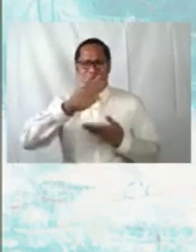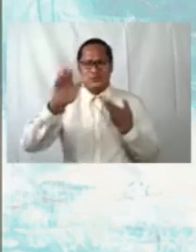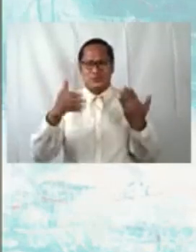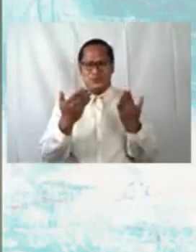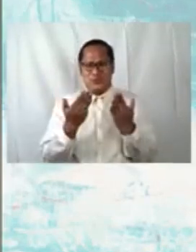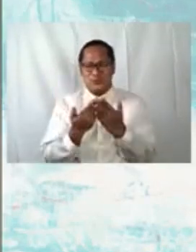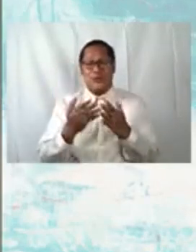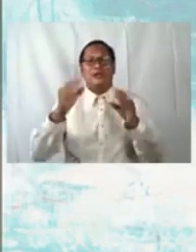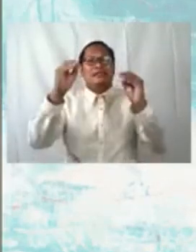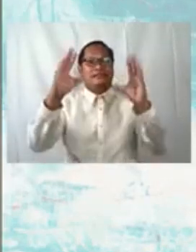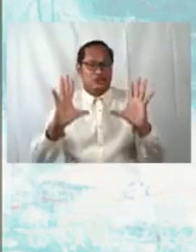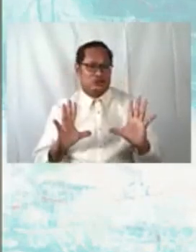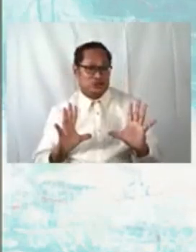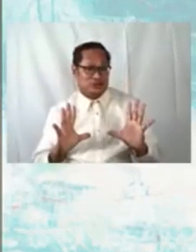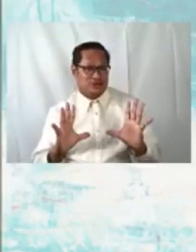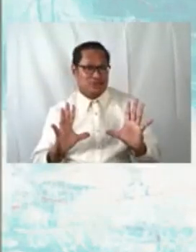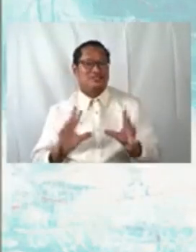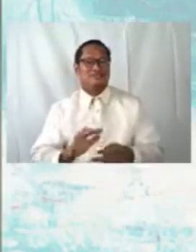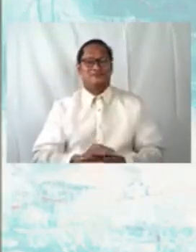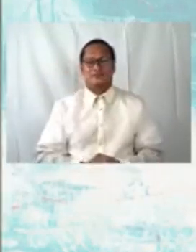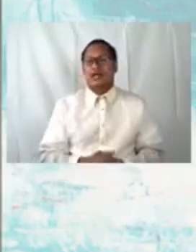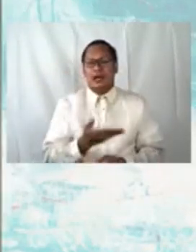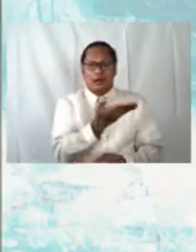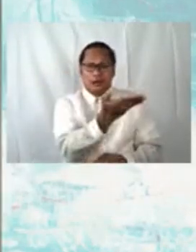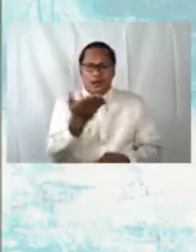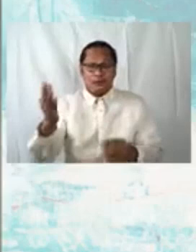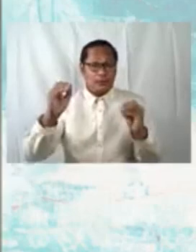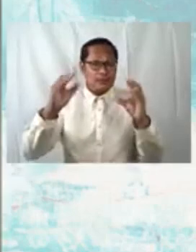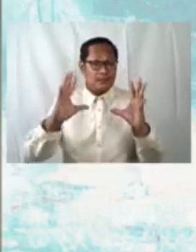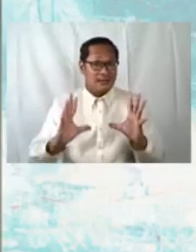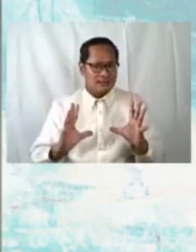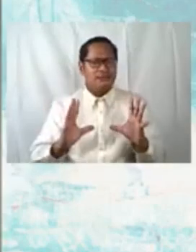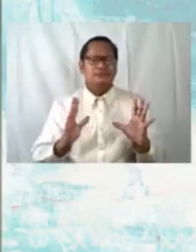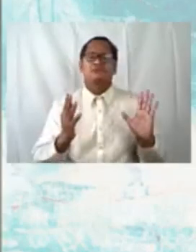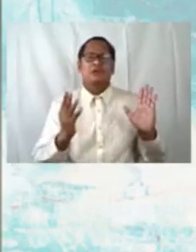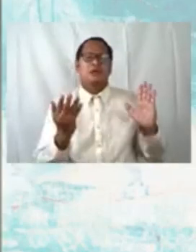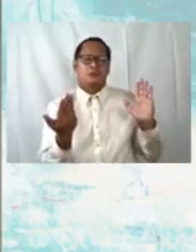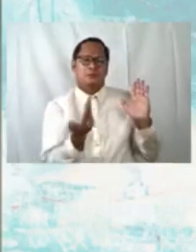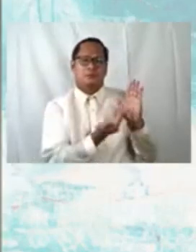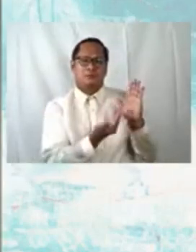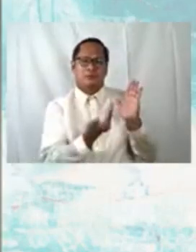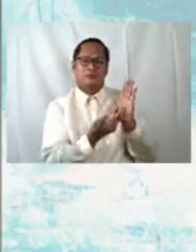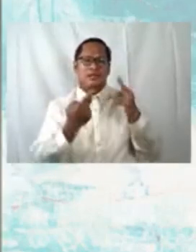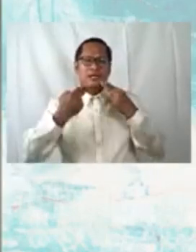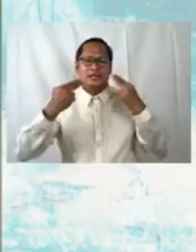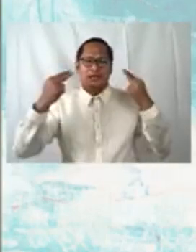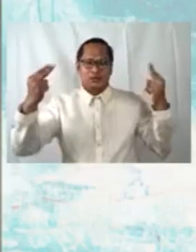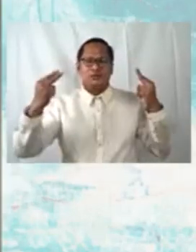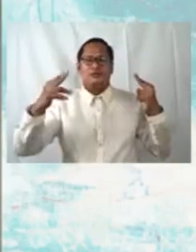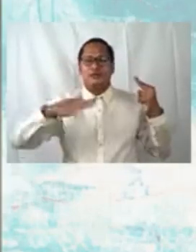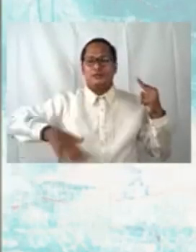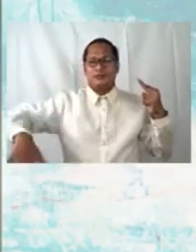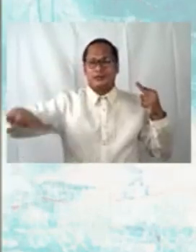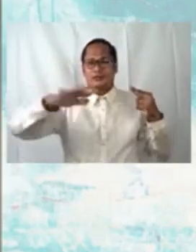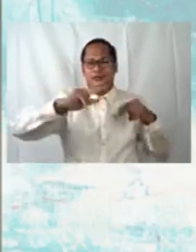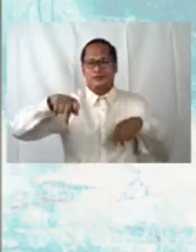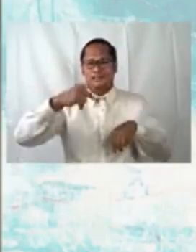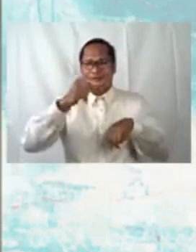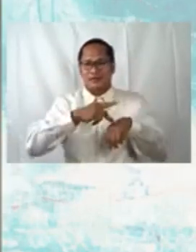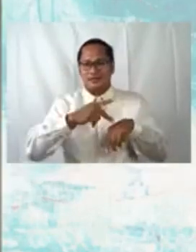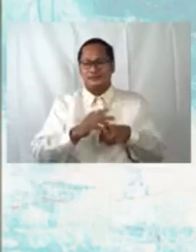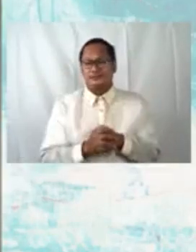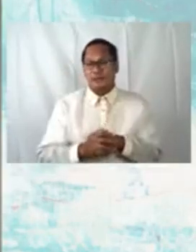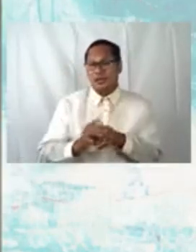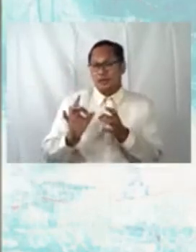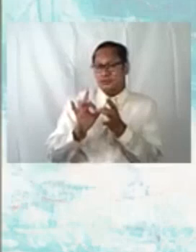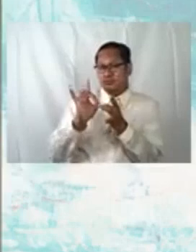guro. Kayo ang mga tunay na bayani ng bayan. Sa malalayong mga